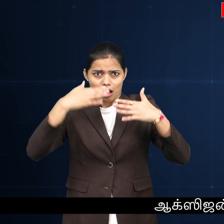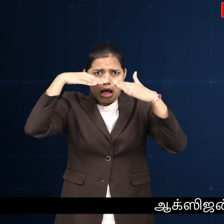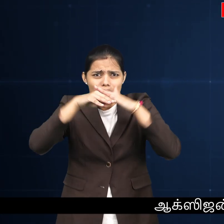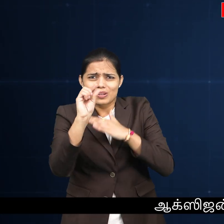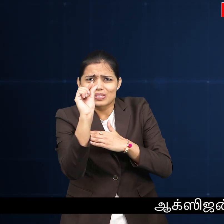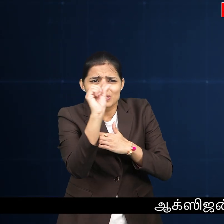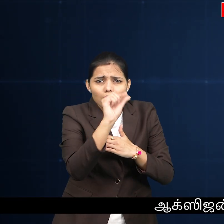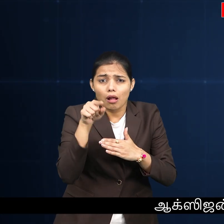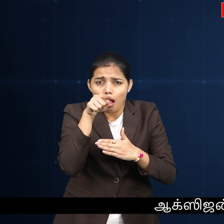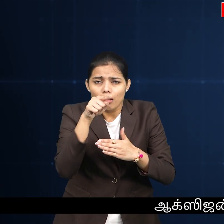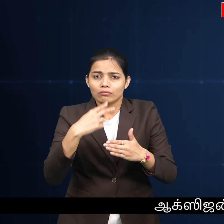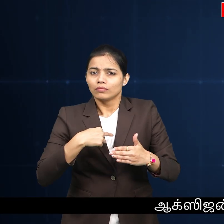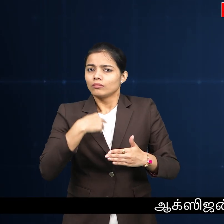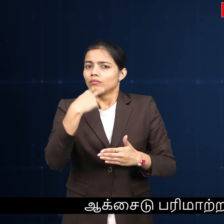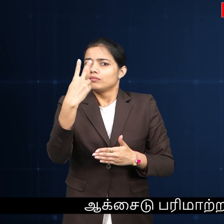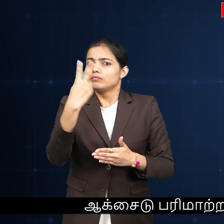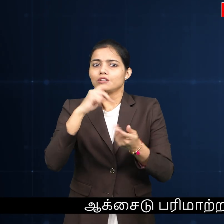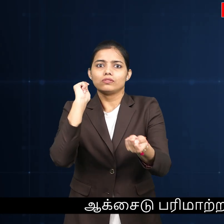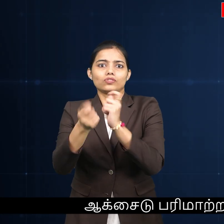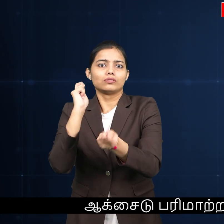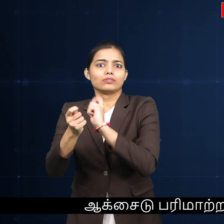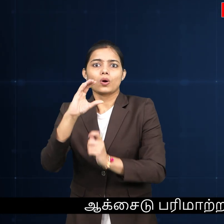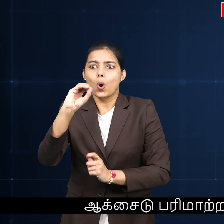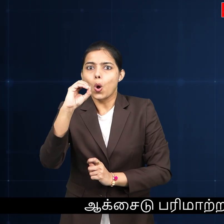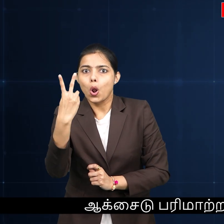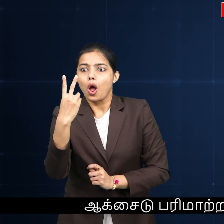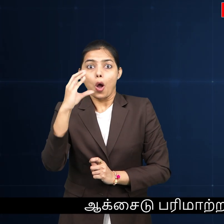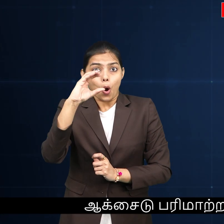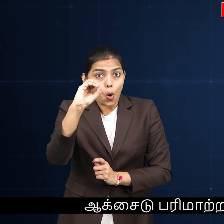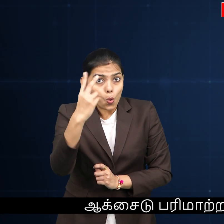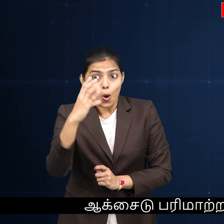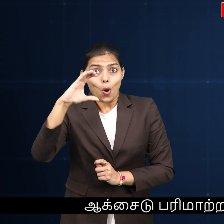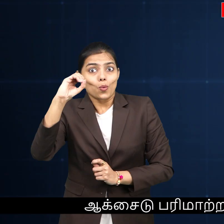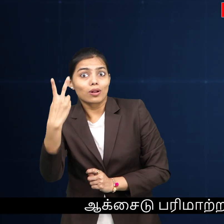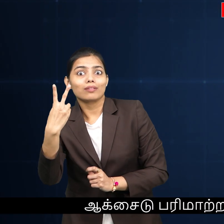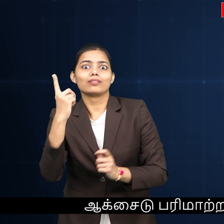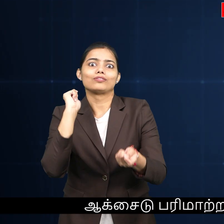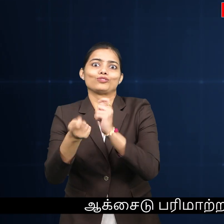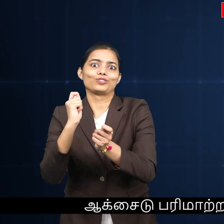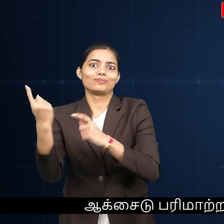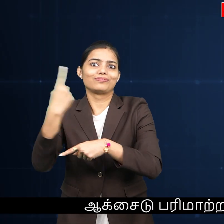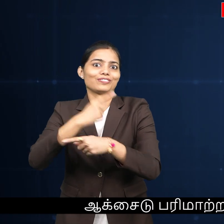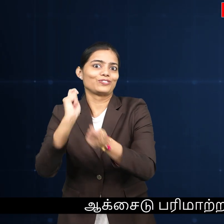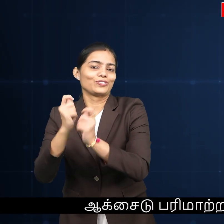ஆக்சிஜன் மற்றும் கார்பன் டை ஆக்சைடு பரிமாற்றத்திற்கு அல்வியோலி பொறுப்பு.